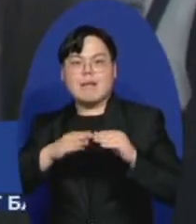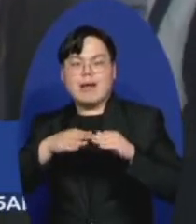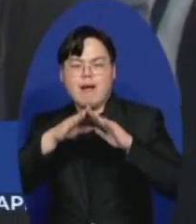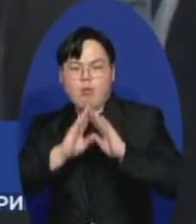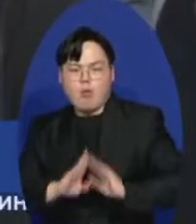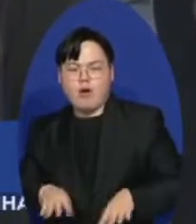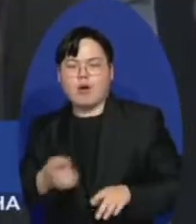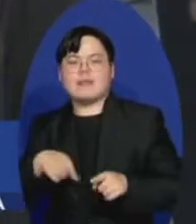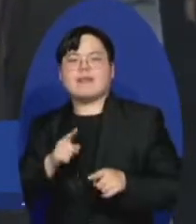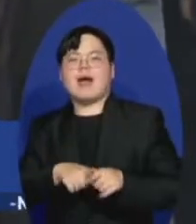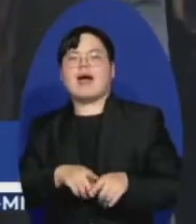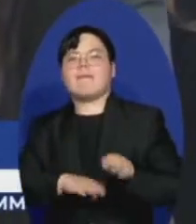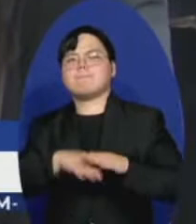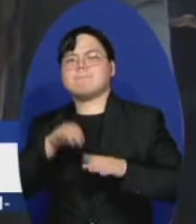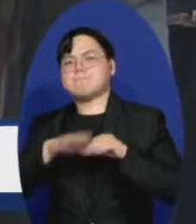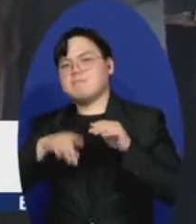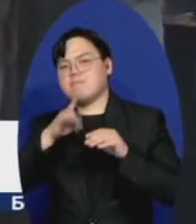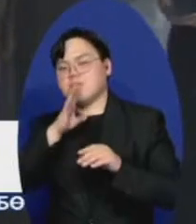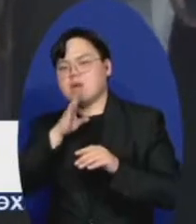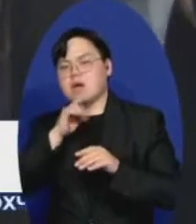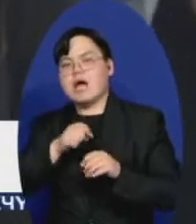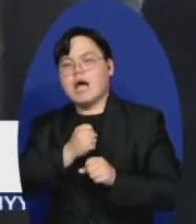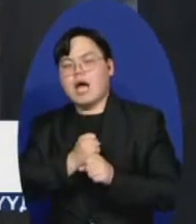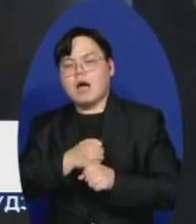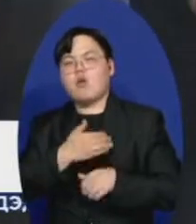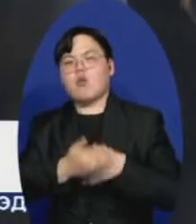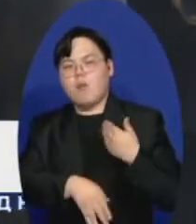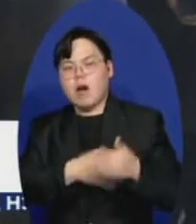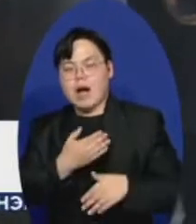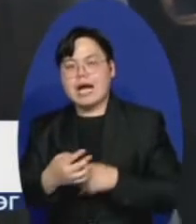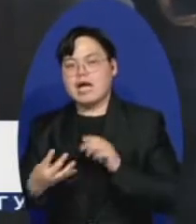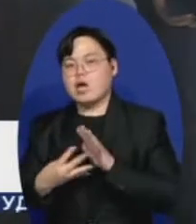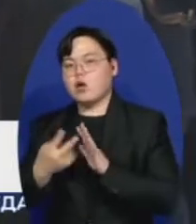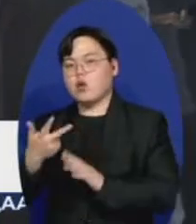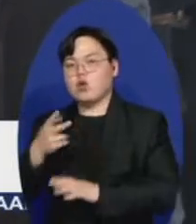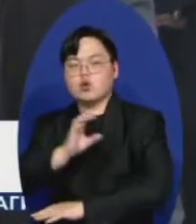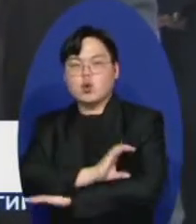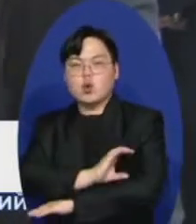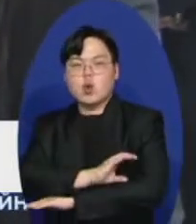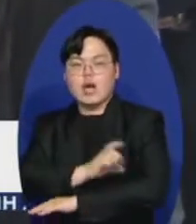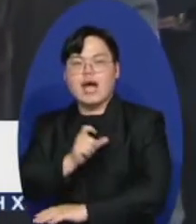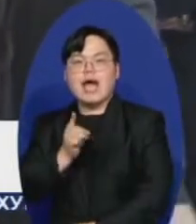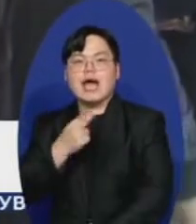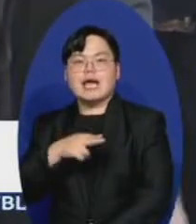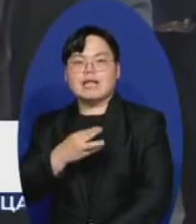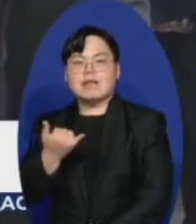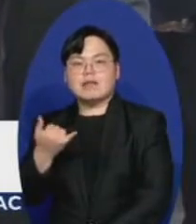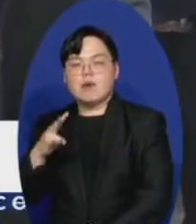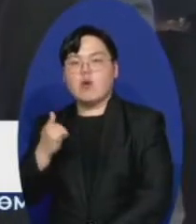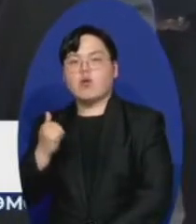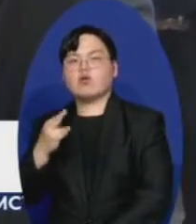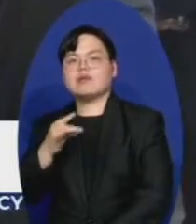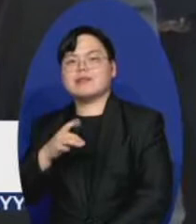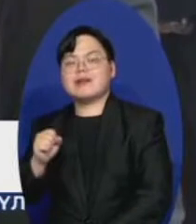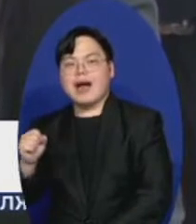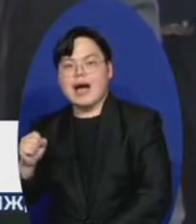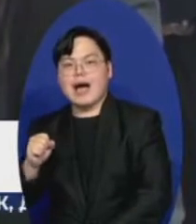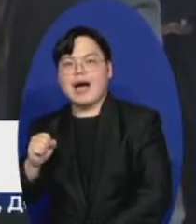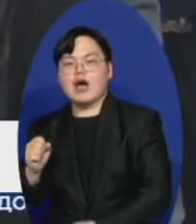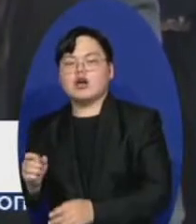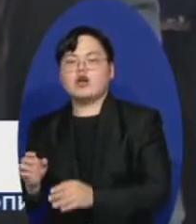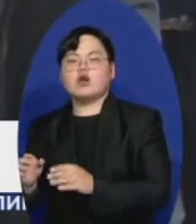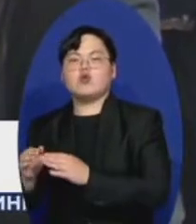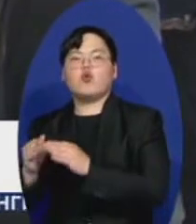барихаар ингээд төлөвлөгдсөн байгаа. За энэ ажил бол явагдаж байгаа. За тэгээд 93 дугаар сургууль Эрдэнэ Ундраа цогцлбор сургууль дээр